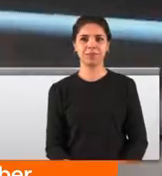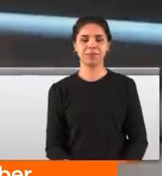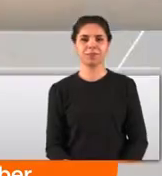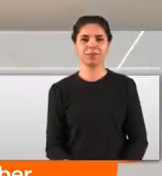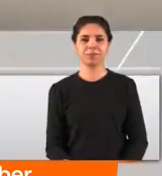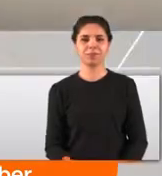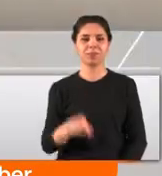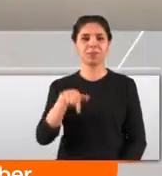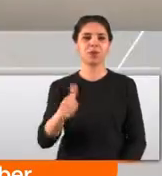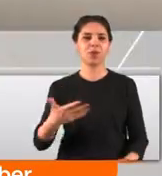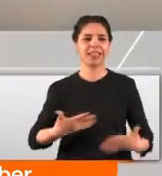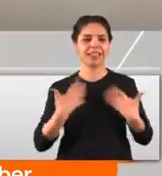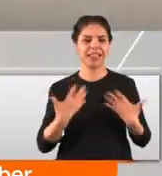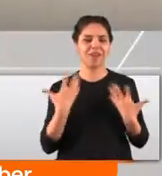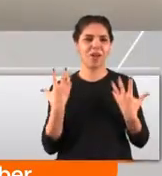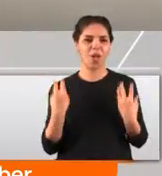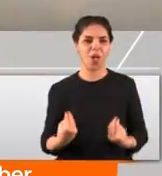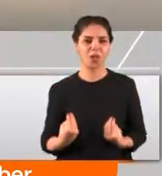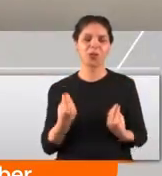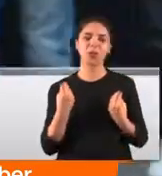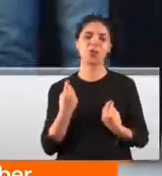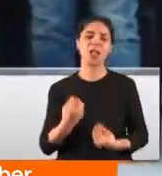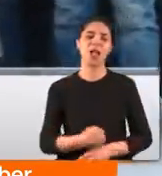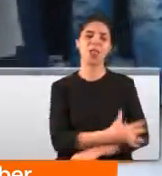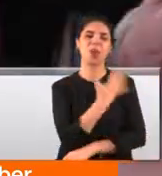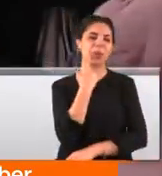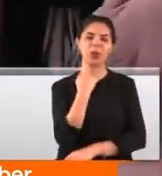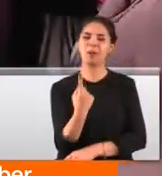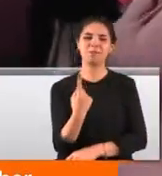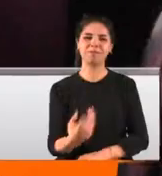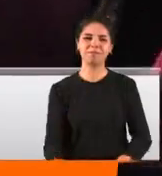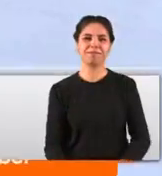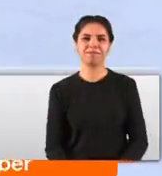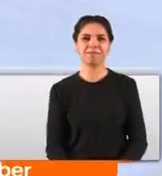Bugün sevinmek payımıza düştü. Güzel bir duyguymuş.